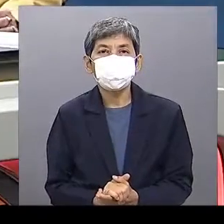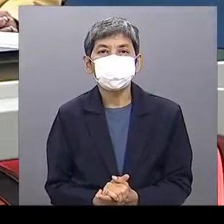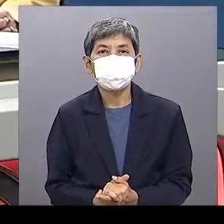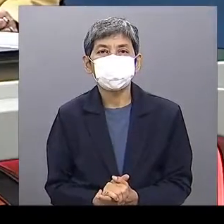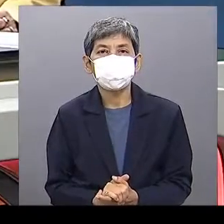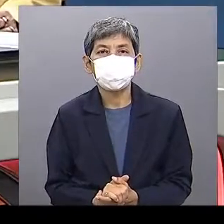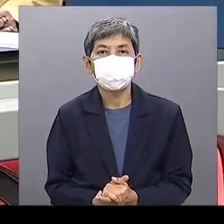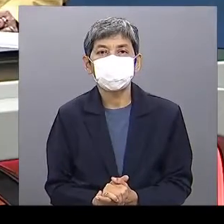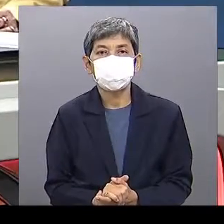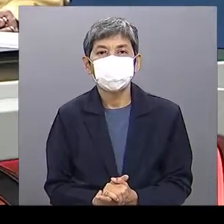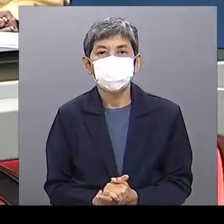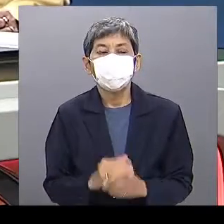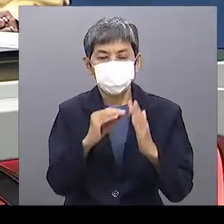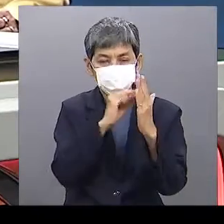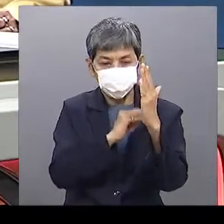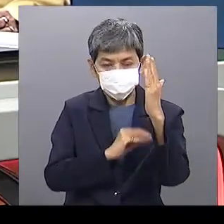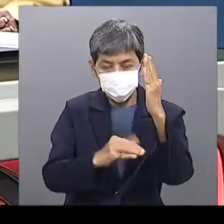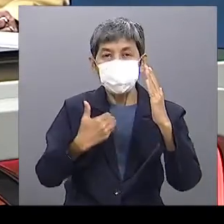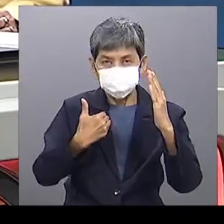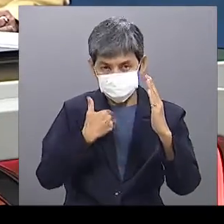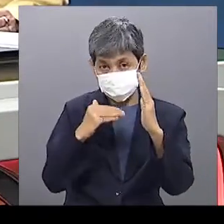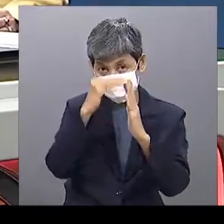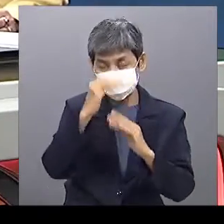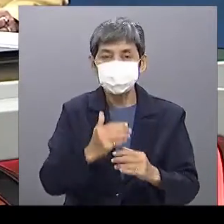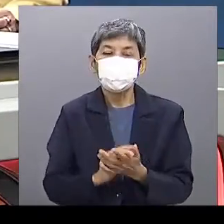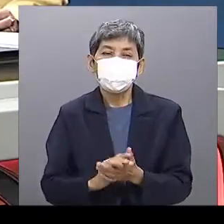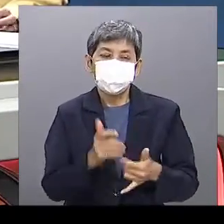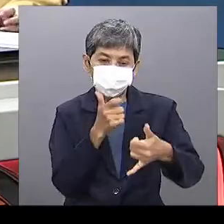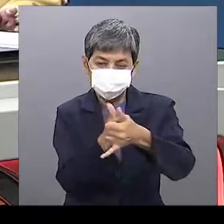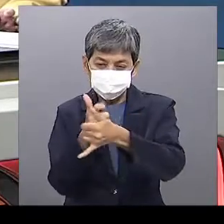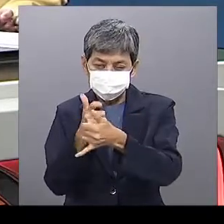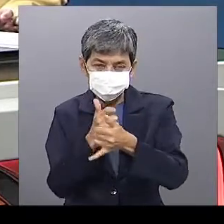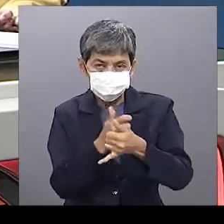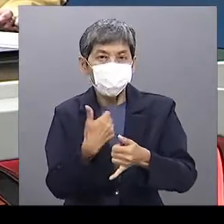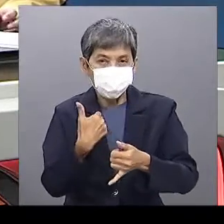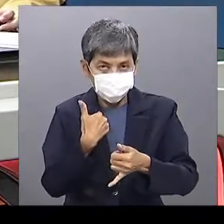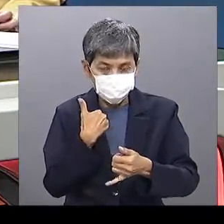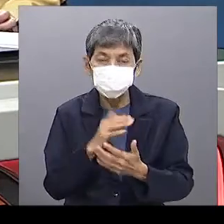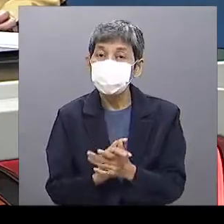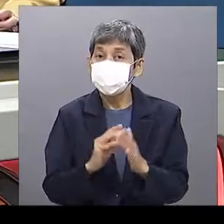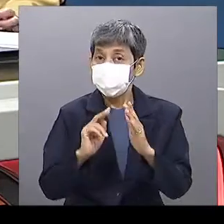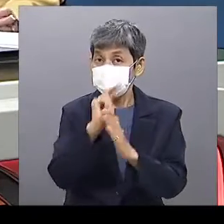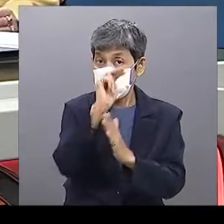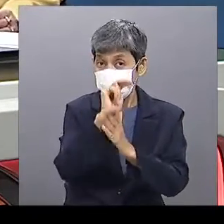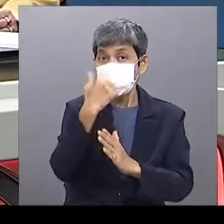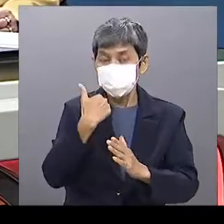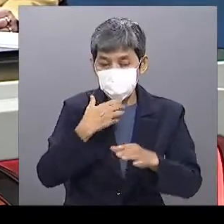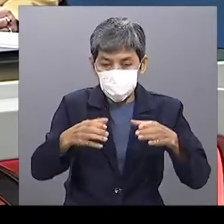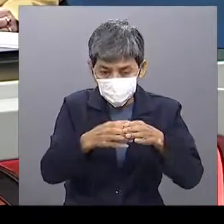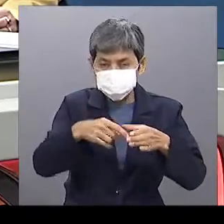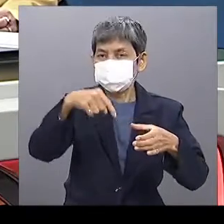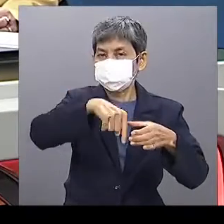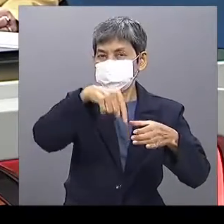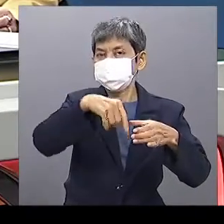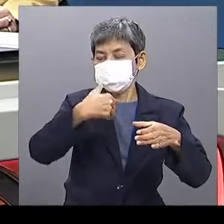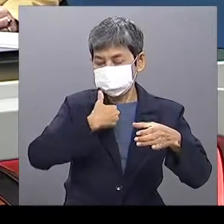ตอนนี้หลายจังหวัดภาคเหนือเองก็เร่งฉีดวัคซีนให้กับประชาชนกลุ่มเสี่ยงนะคะอย่างที่จังหวัดน่านไปพบคลัสเตอร์การระบาดศูนย์เลี้ย